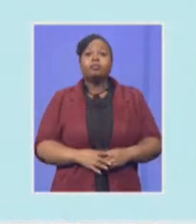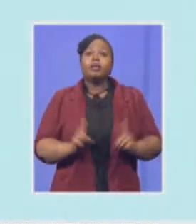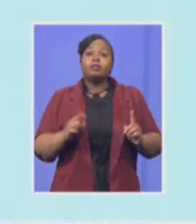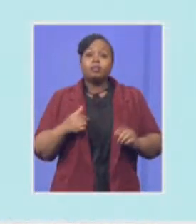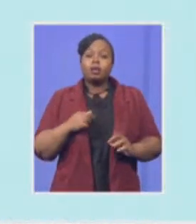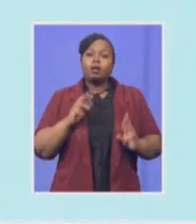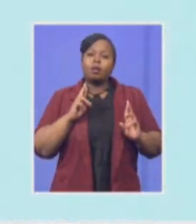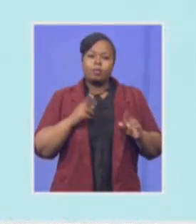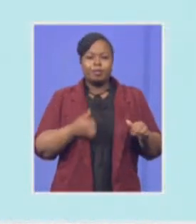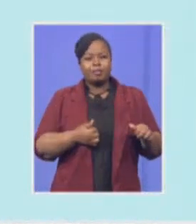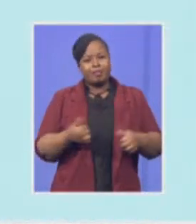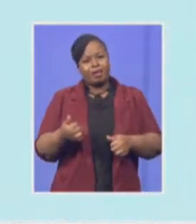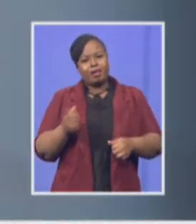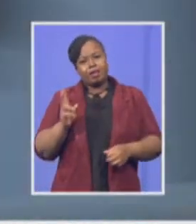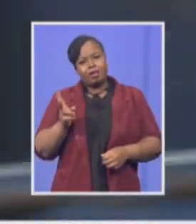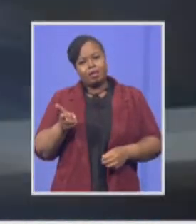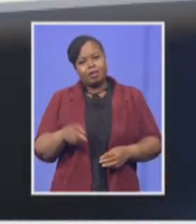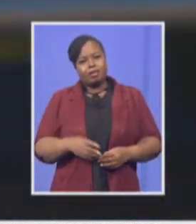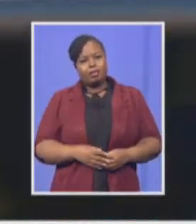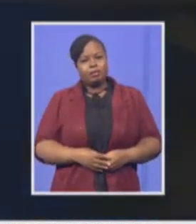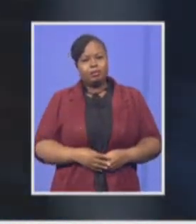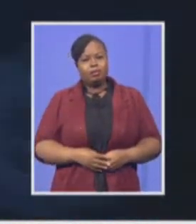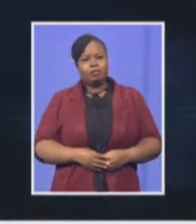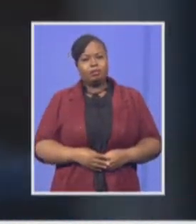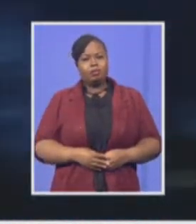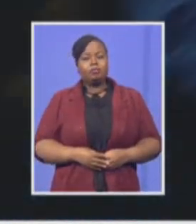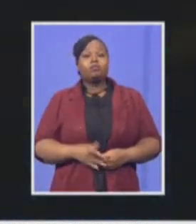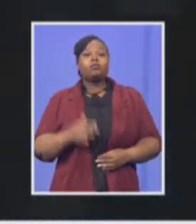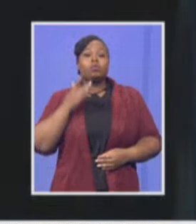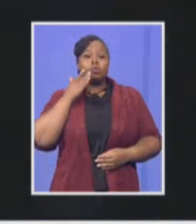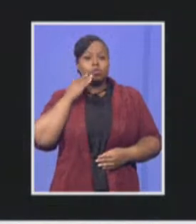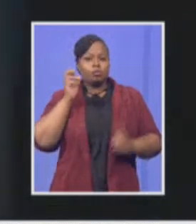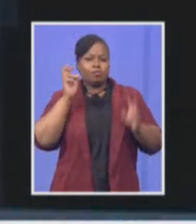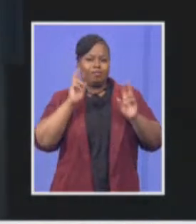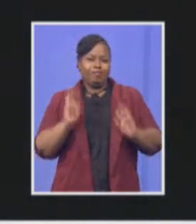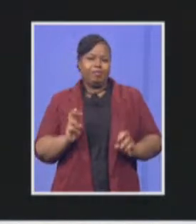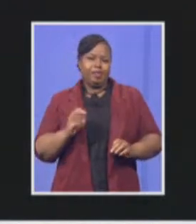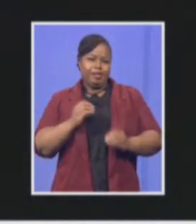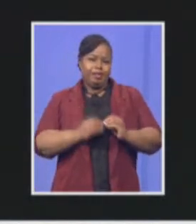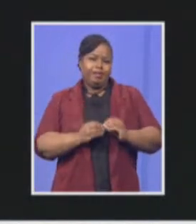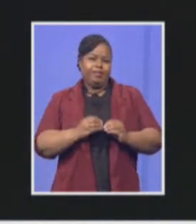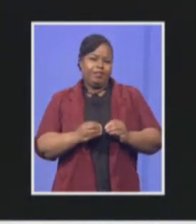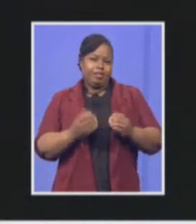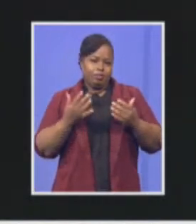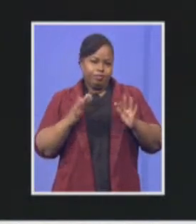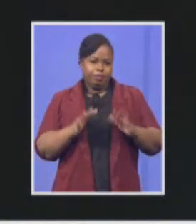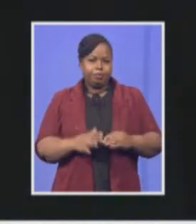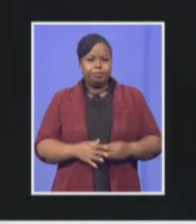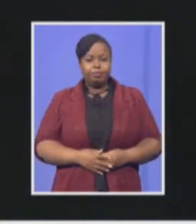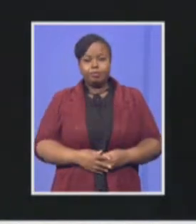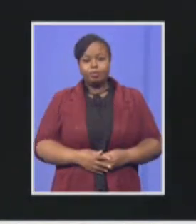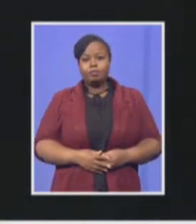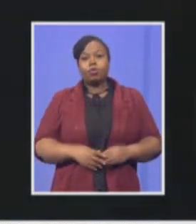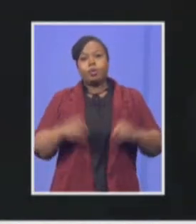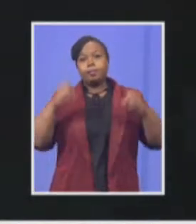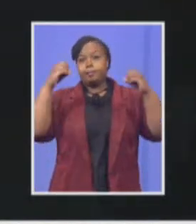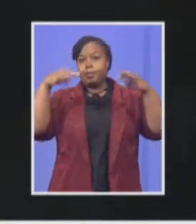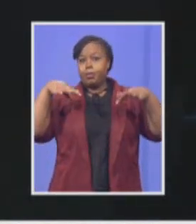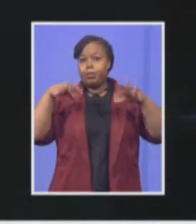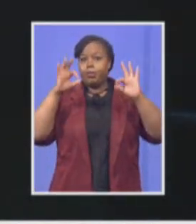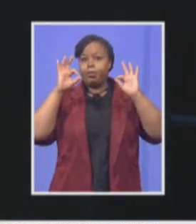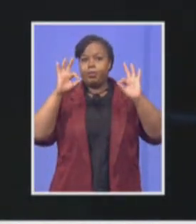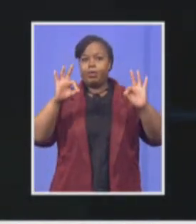uzophinda abuye futhi nase ugesi sesufakile futhi sekukhanya kahle